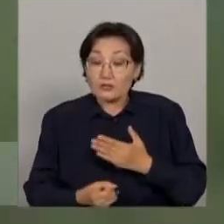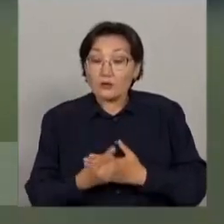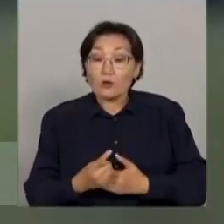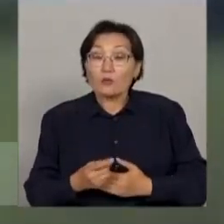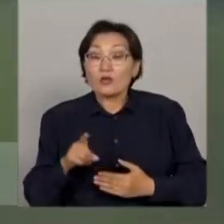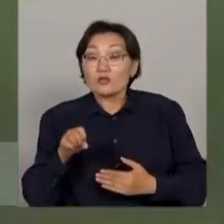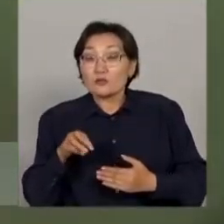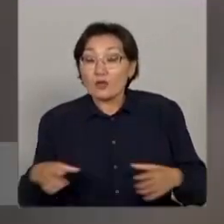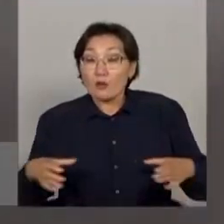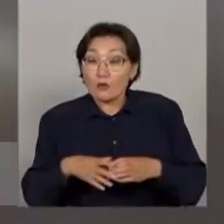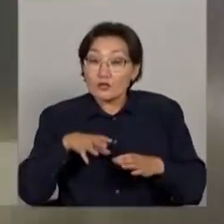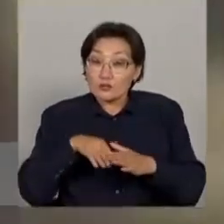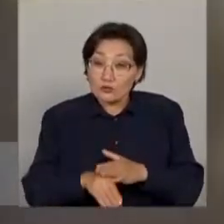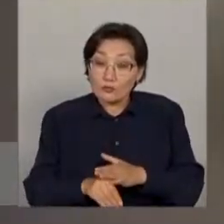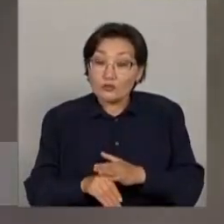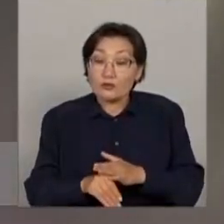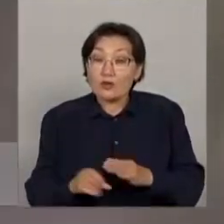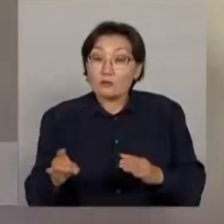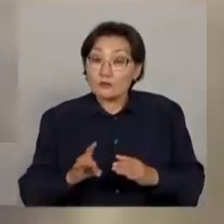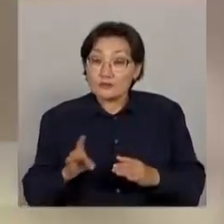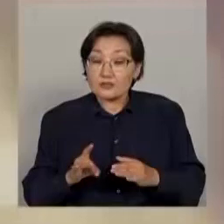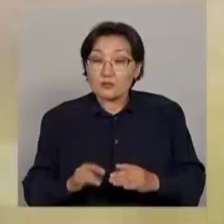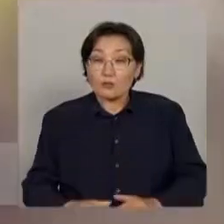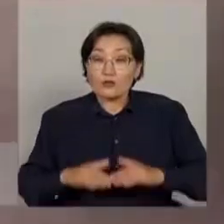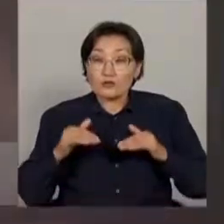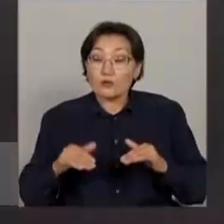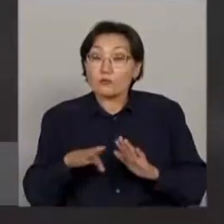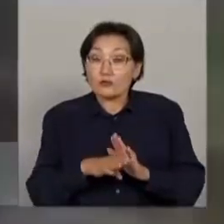азот топтарының бірі көлемі бойынша асып кету